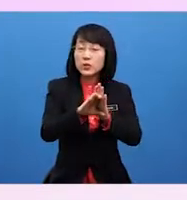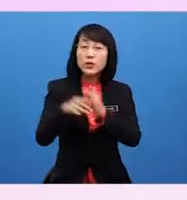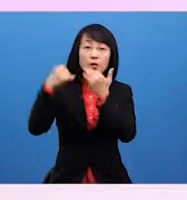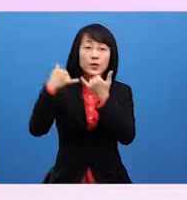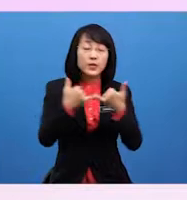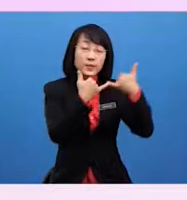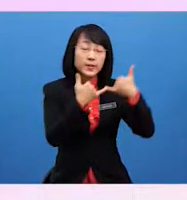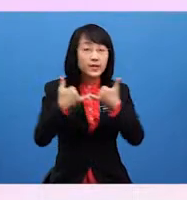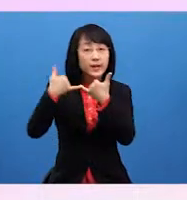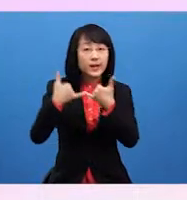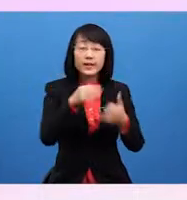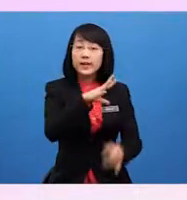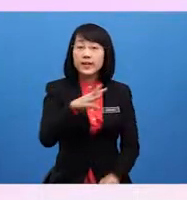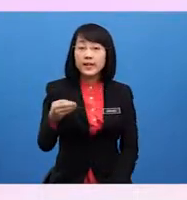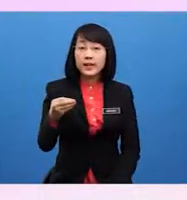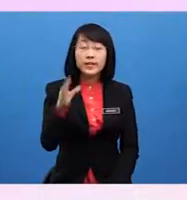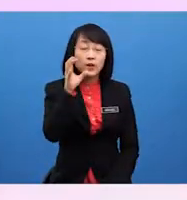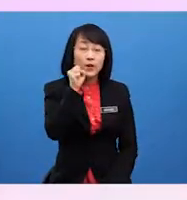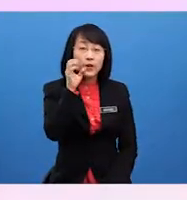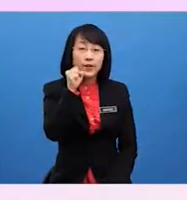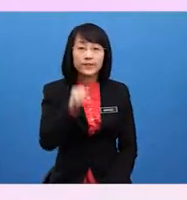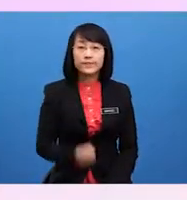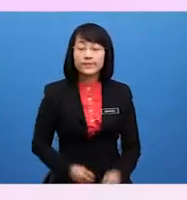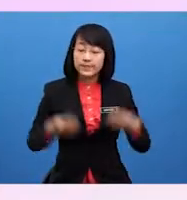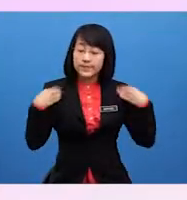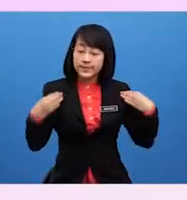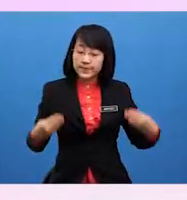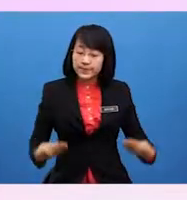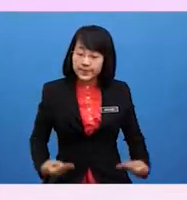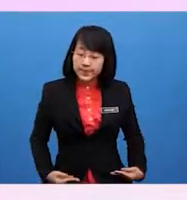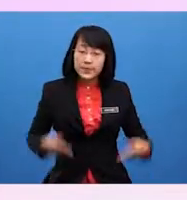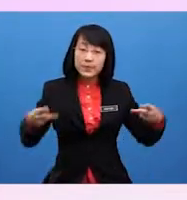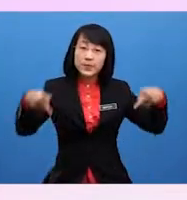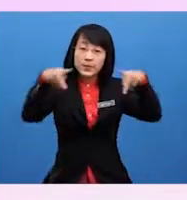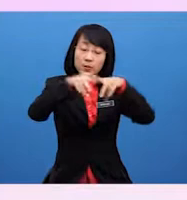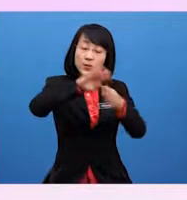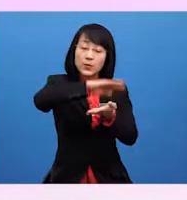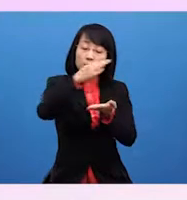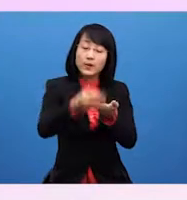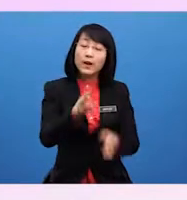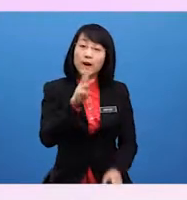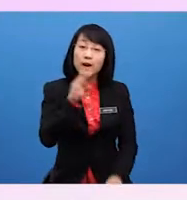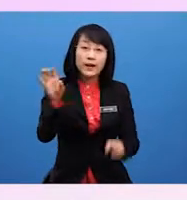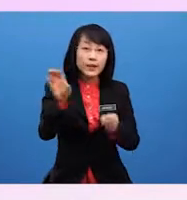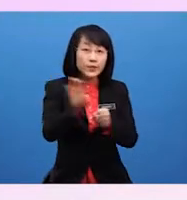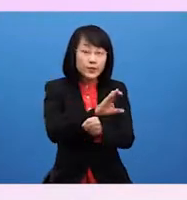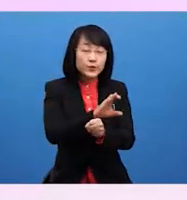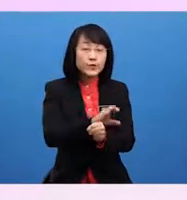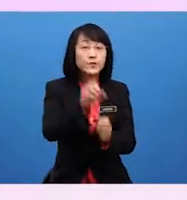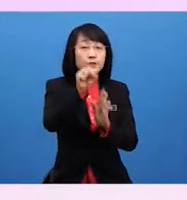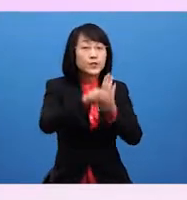oren. Badan kita memerlukan kuantiti air yang mencukupi, sekurang-kurangnya 2